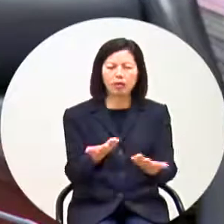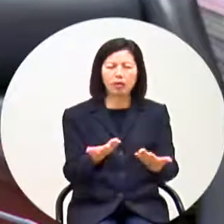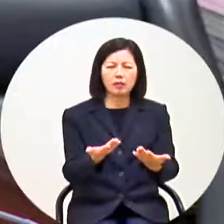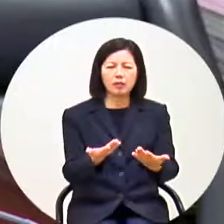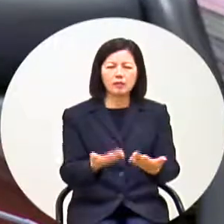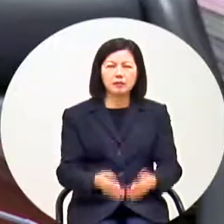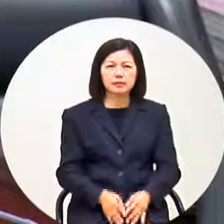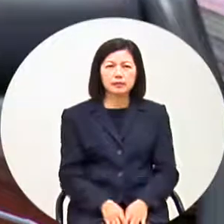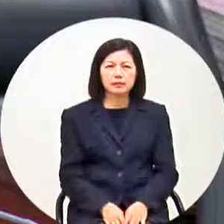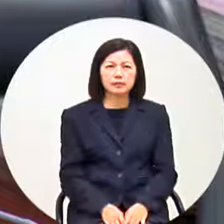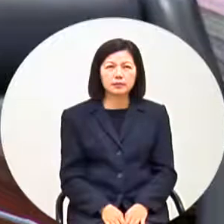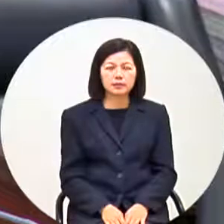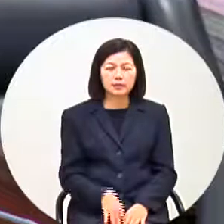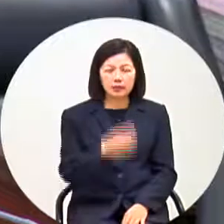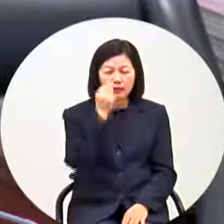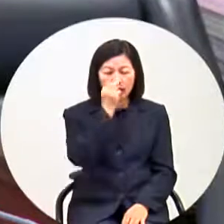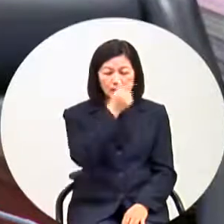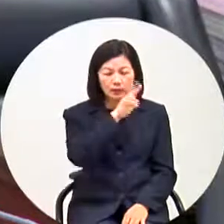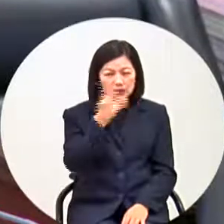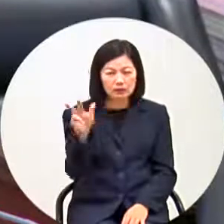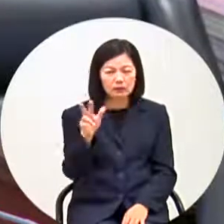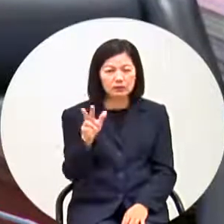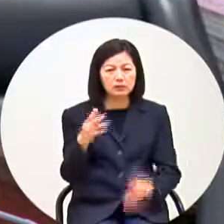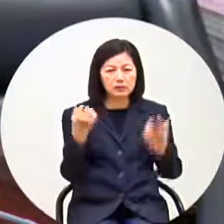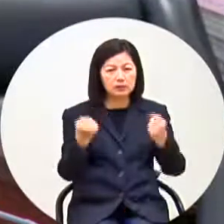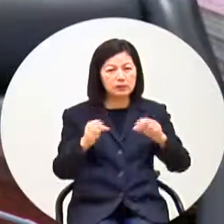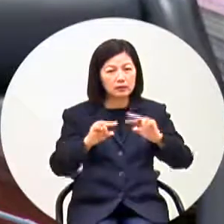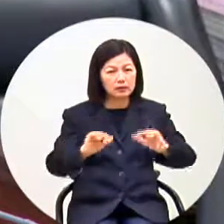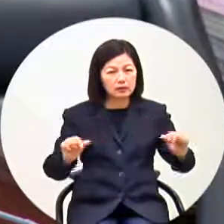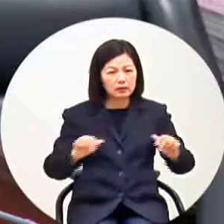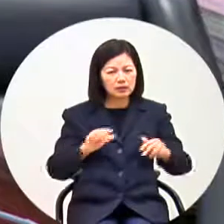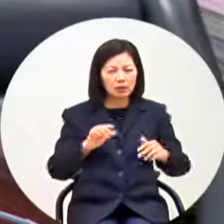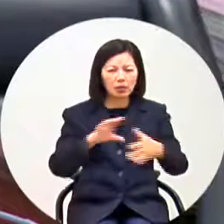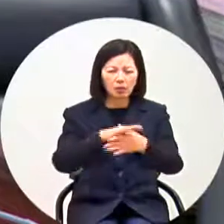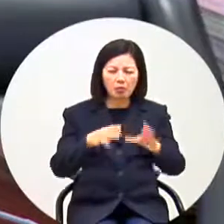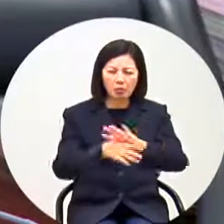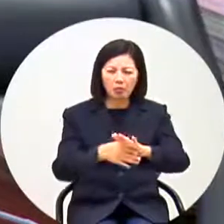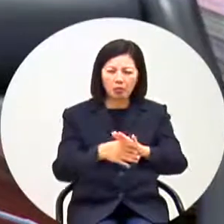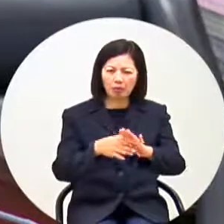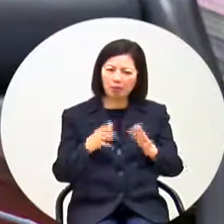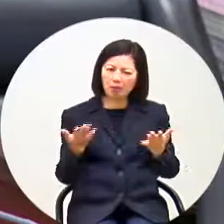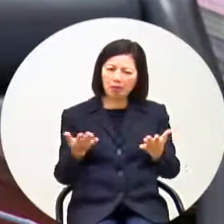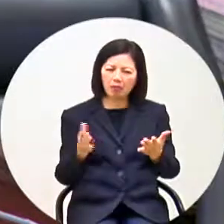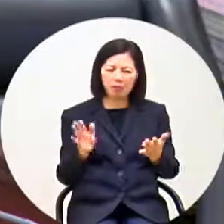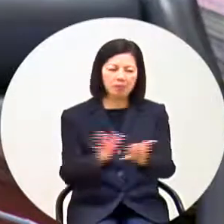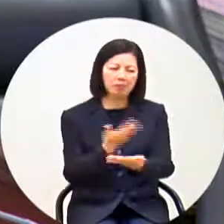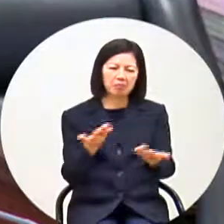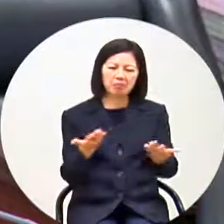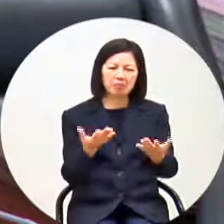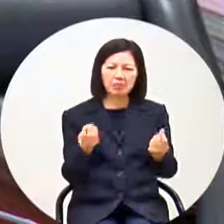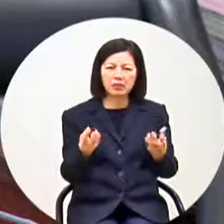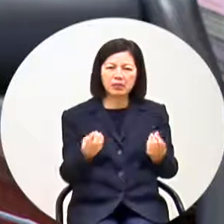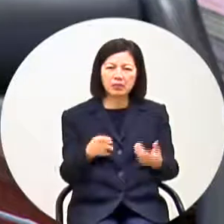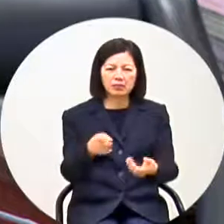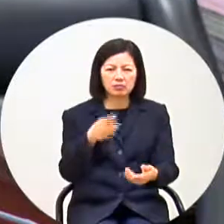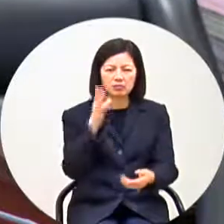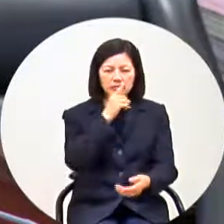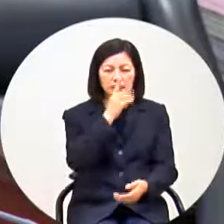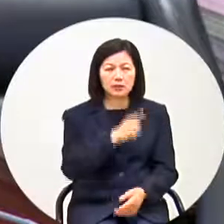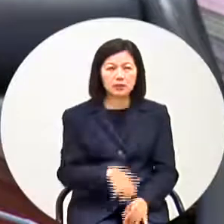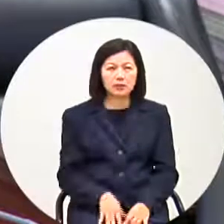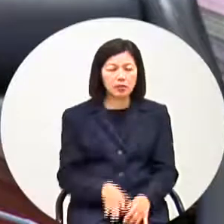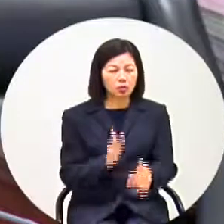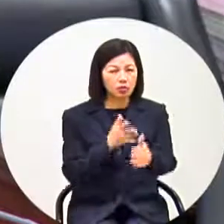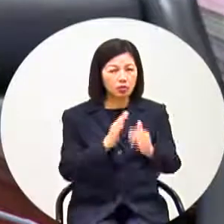的在地位，所以本席家提出来。那请问我们市长，那针对本